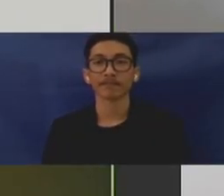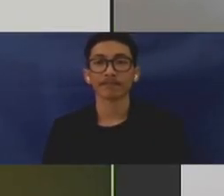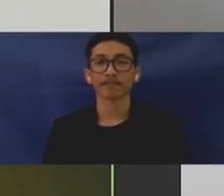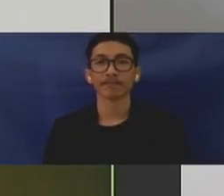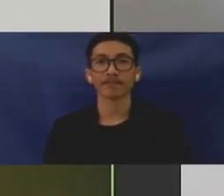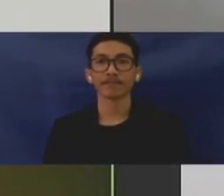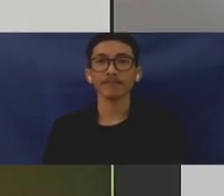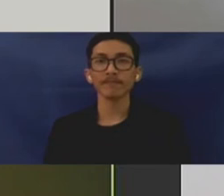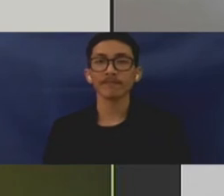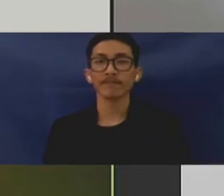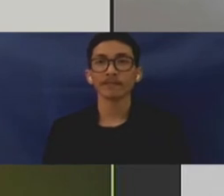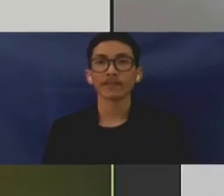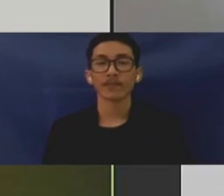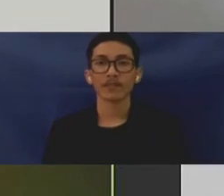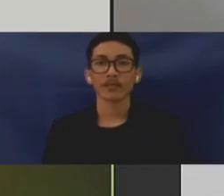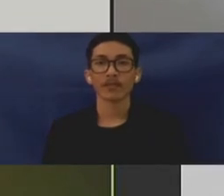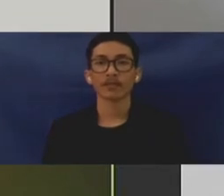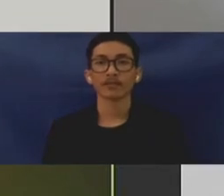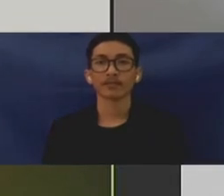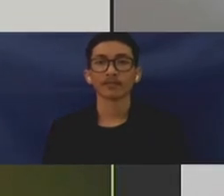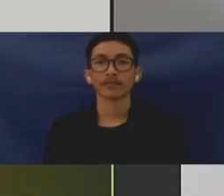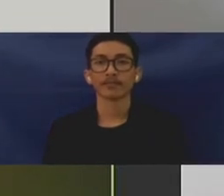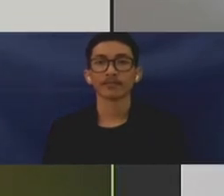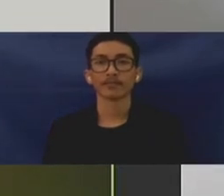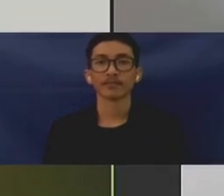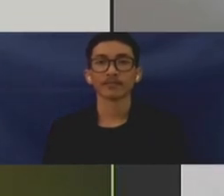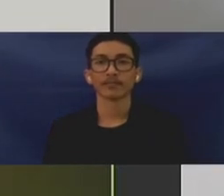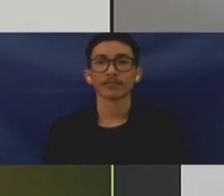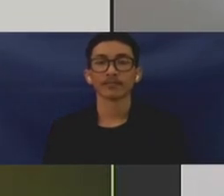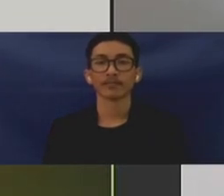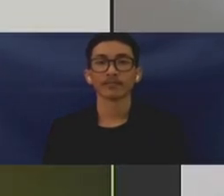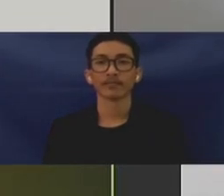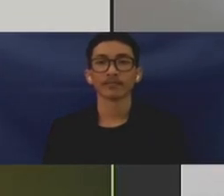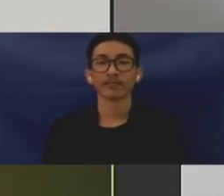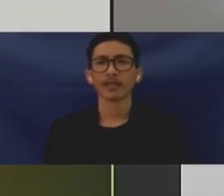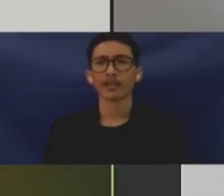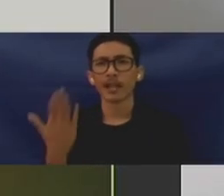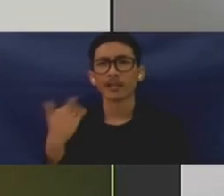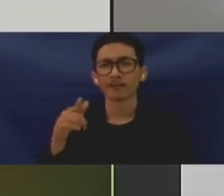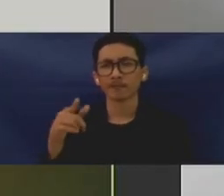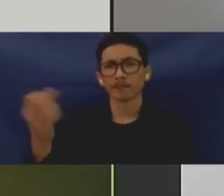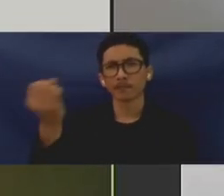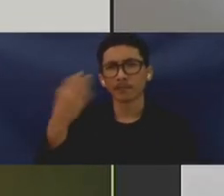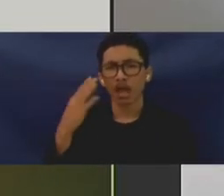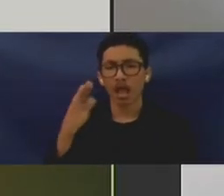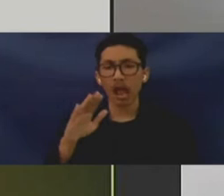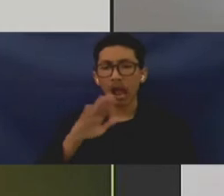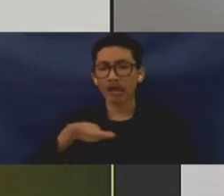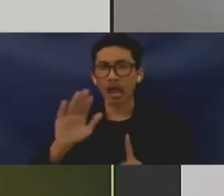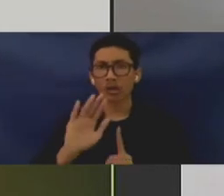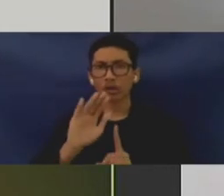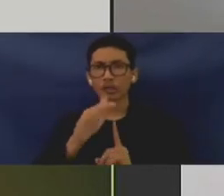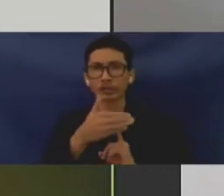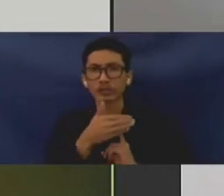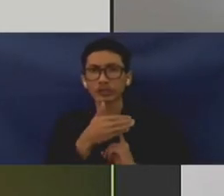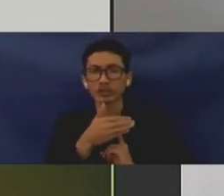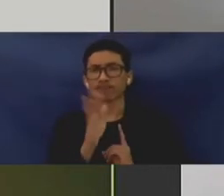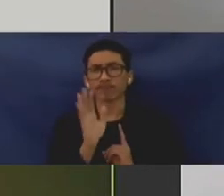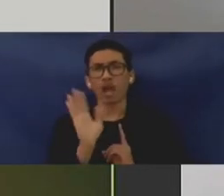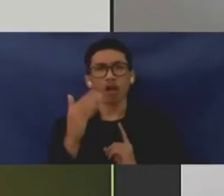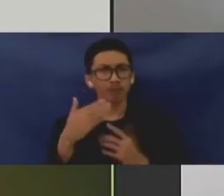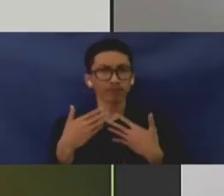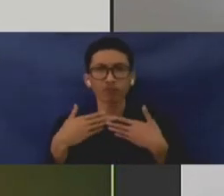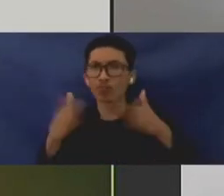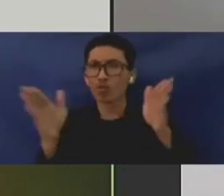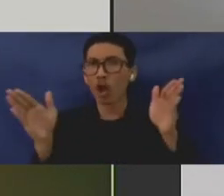Mas dia sempat bilang bagaimana apa diumpetin gitu ya. Kalau saya alhamdulillah enggak gitu, karena jadi gini,